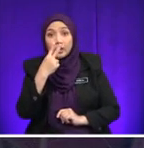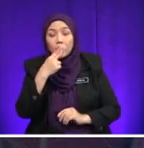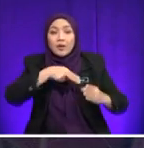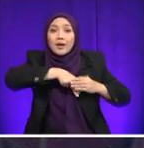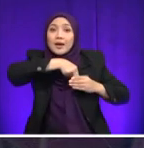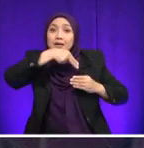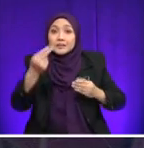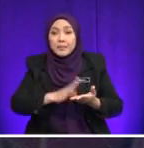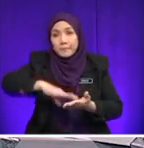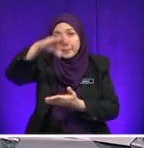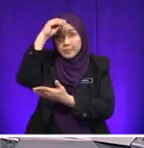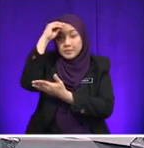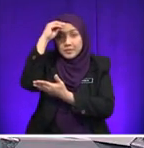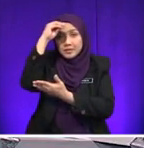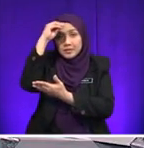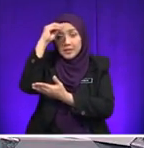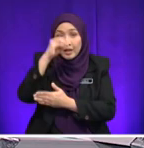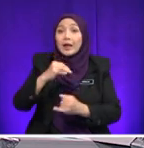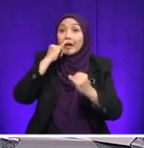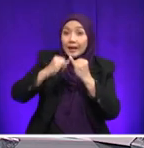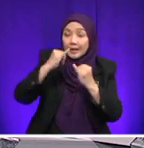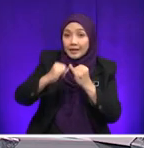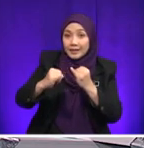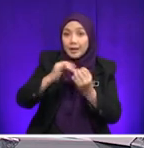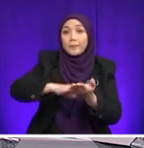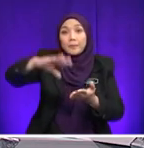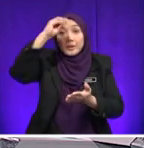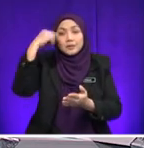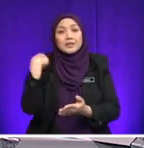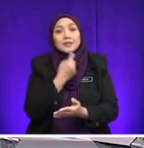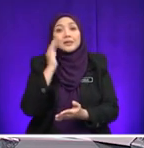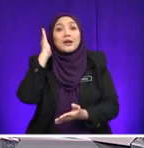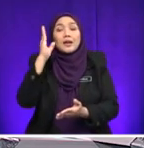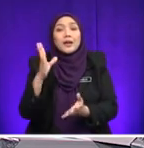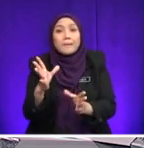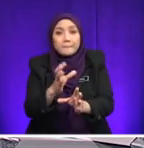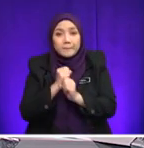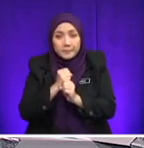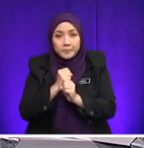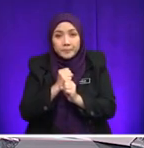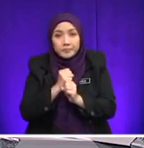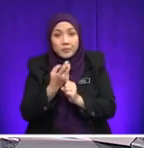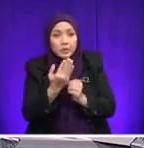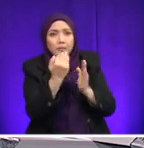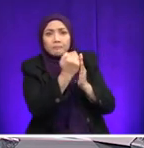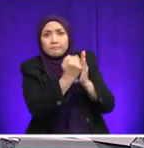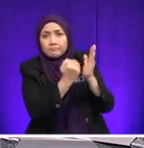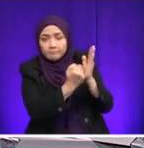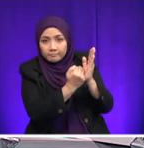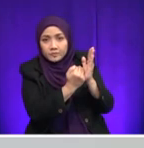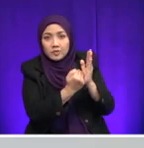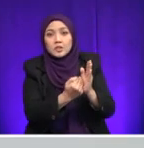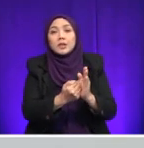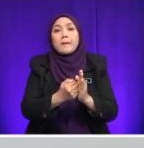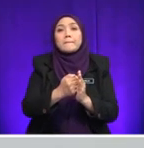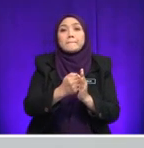Kita dimana pada akhir siaran murid dapat yang pertama mentake petuah cosinus dan